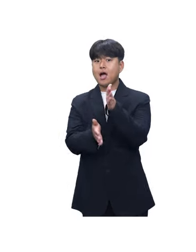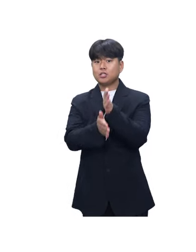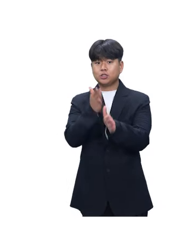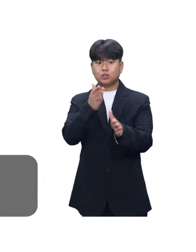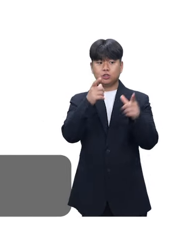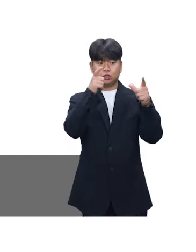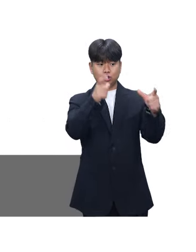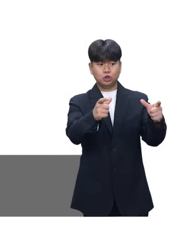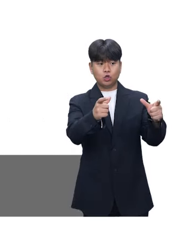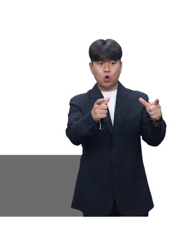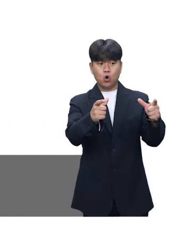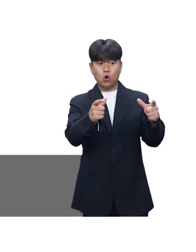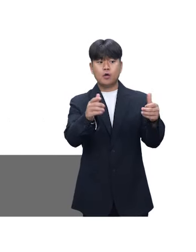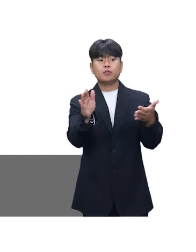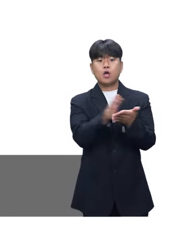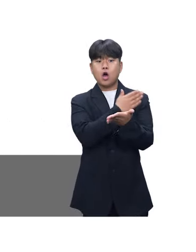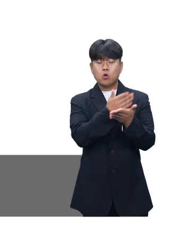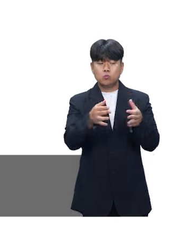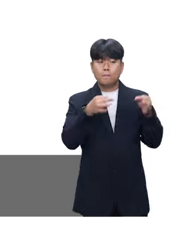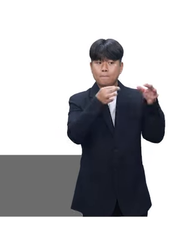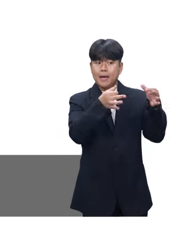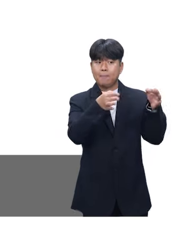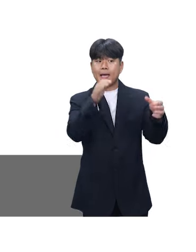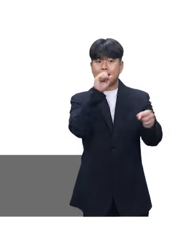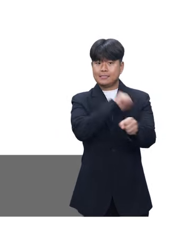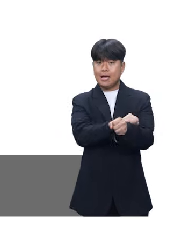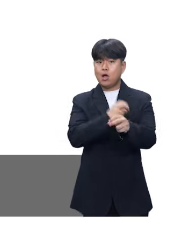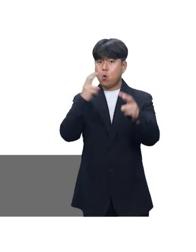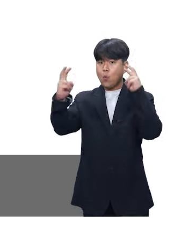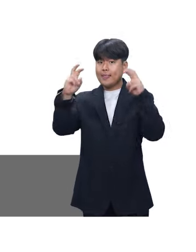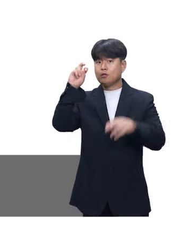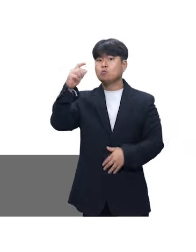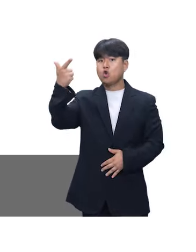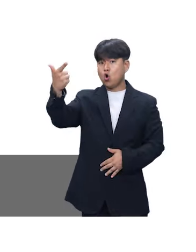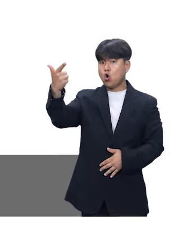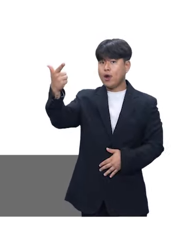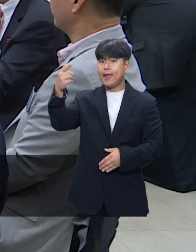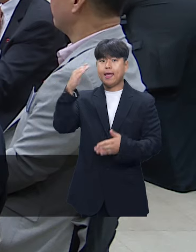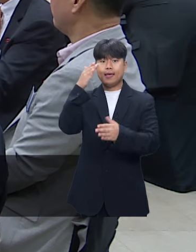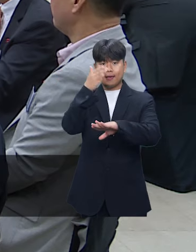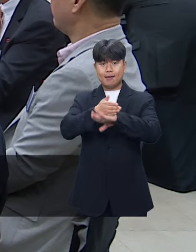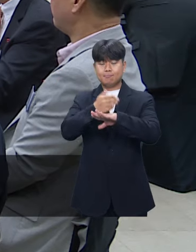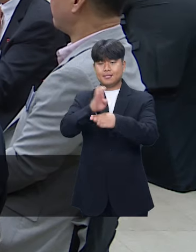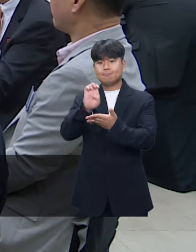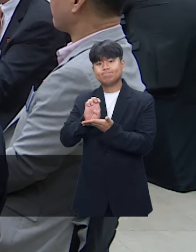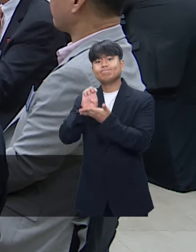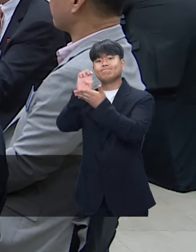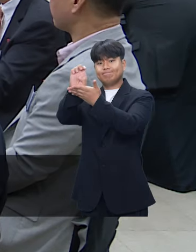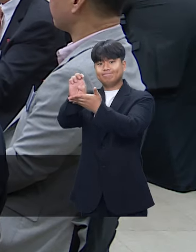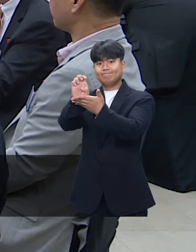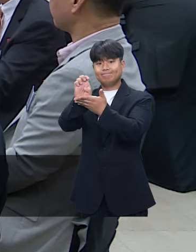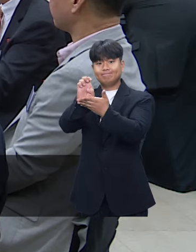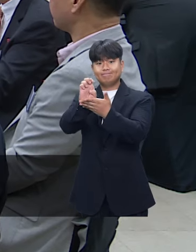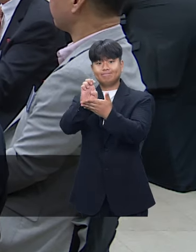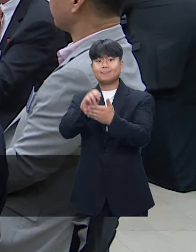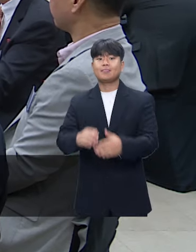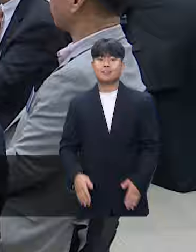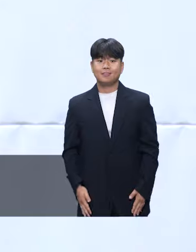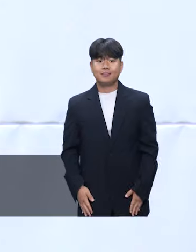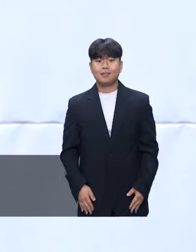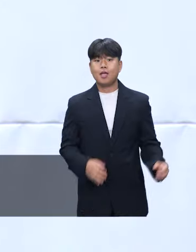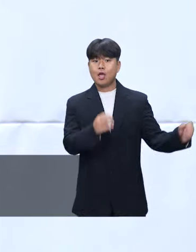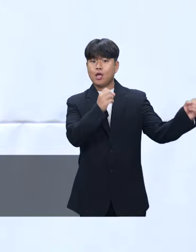안양시는 지역사회의 나눔을 실천한 26개 기업에 감사패를 전달했습니다. 지난 30일 창업지원센터